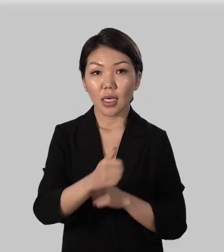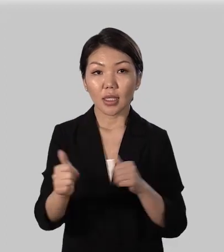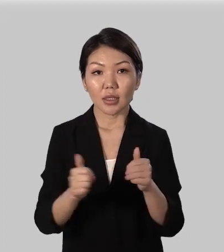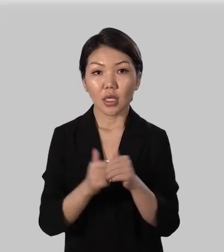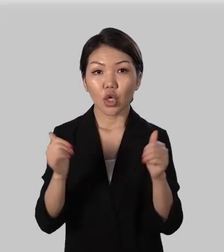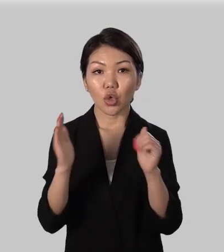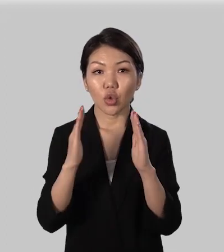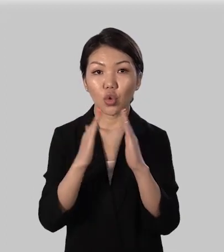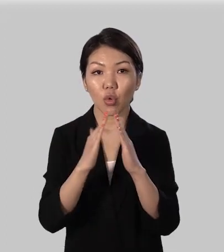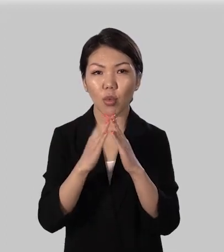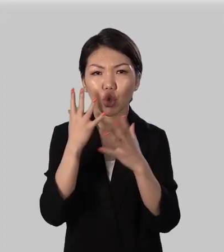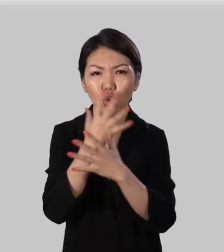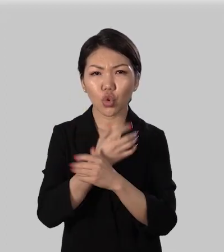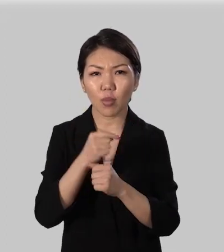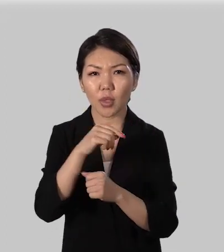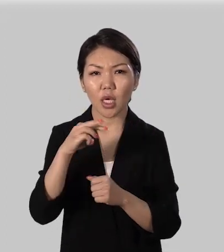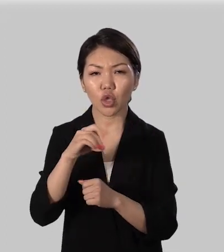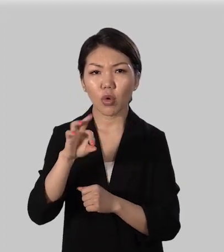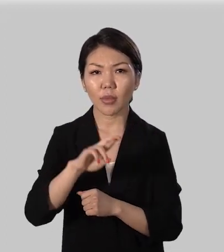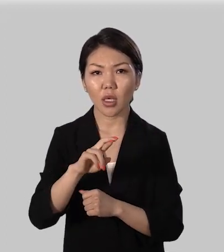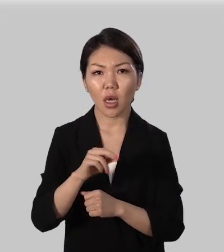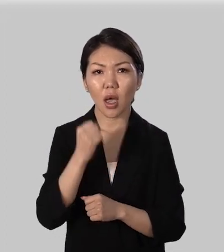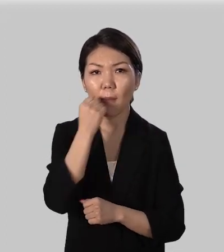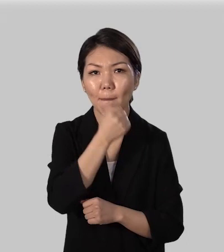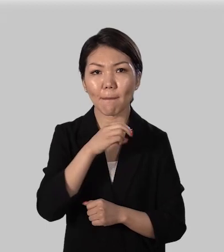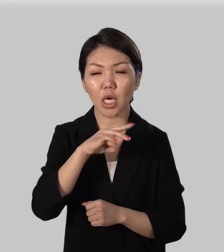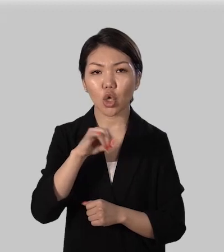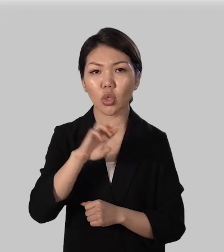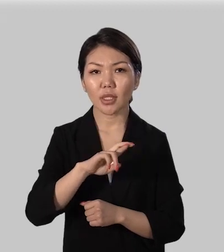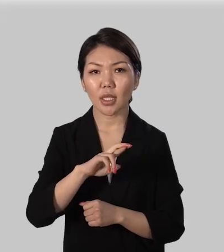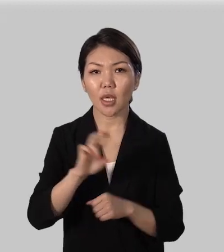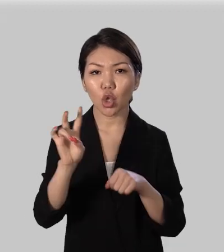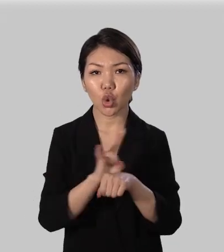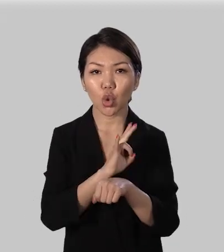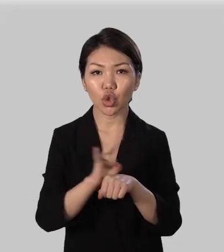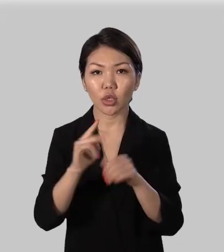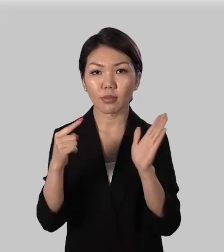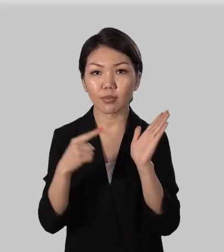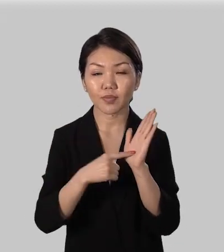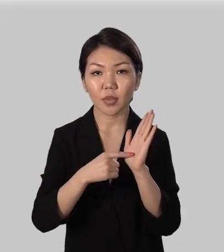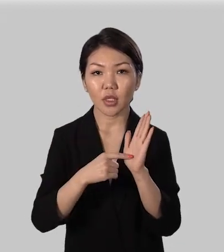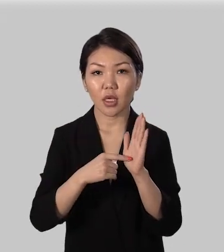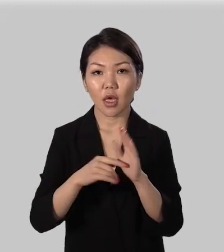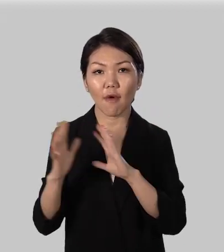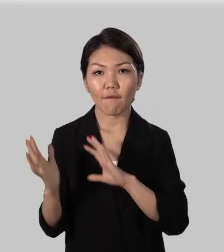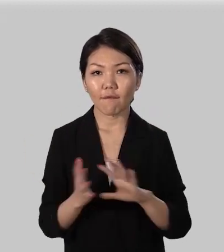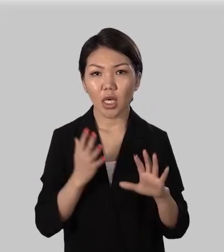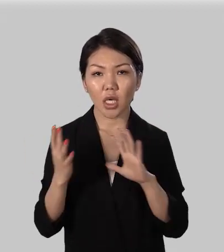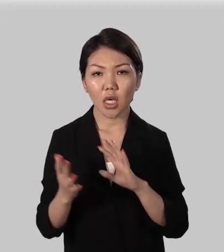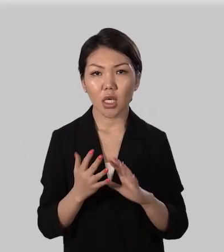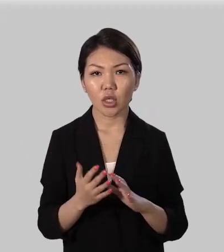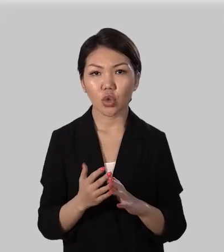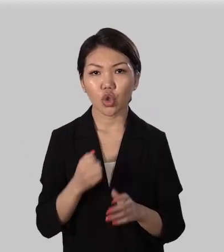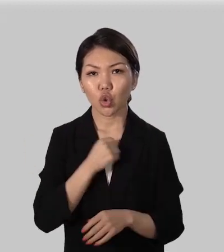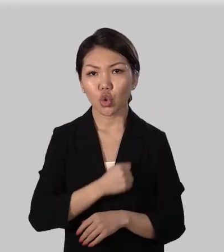за домом тёмная-тёмная морозная морозная ночь ветер ходит